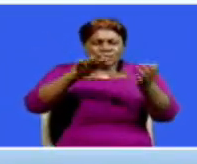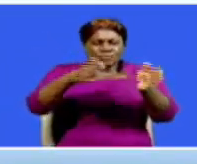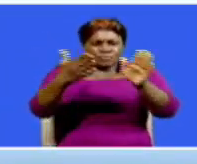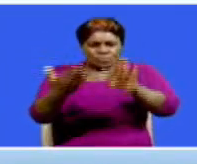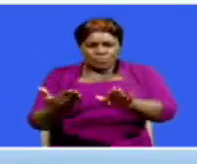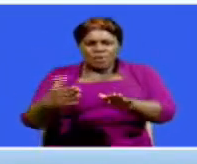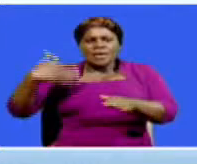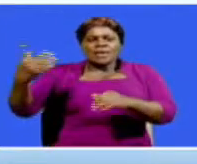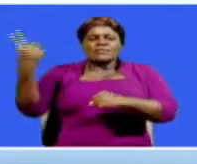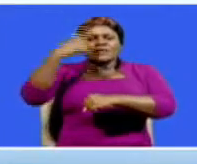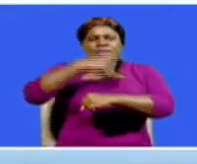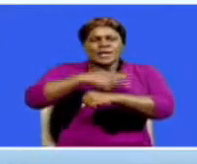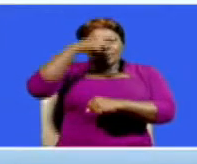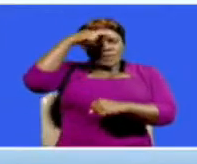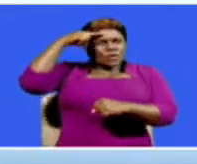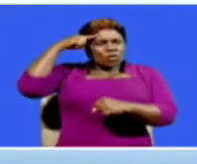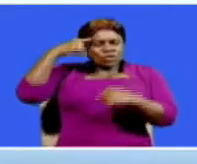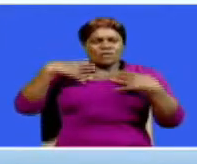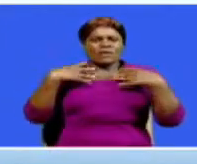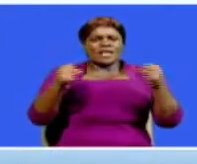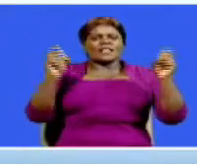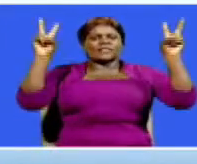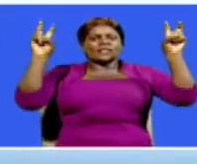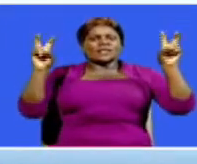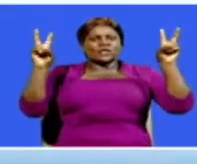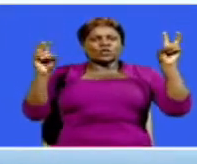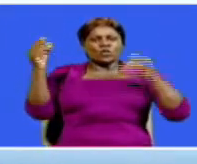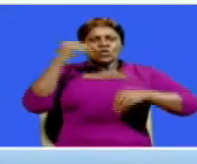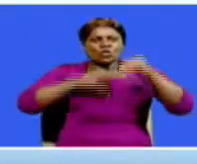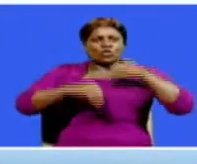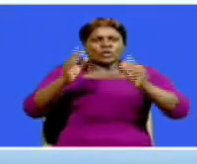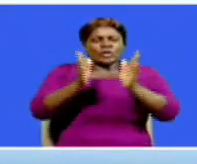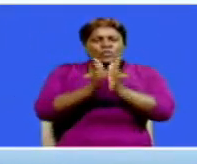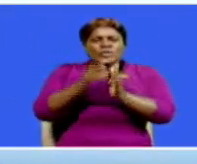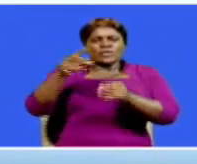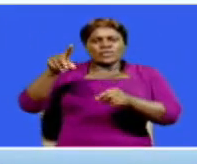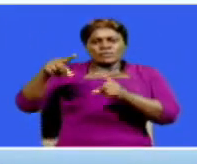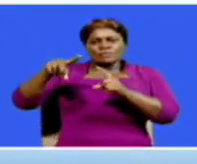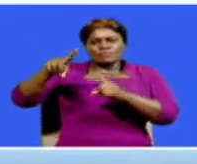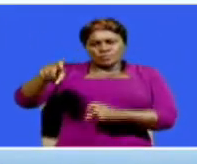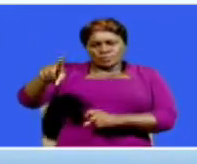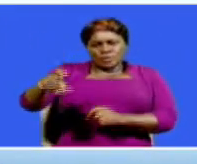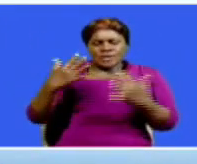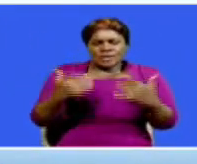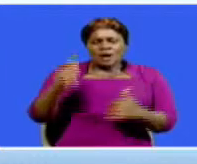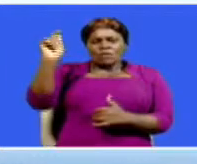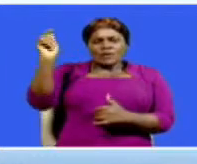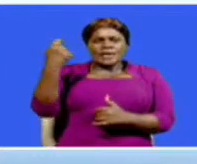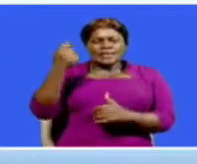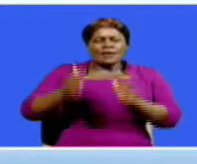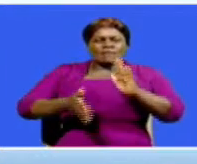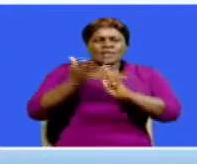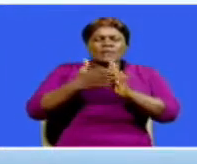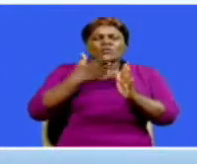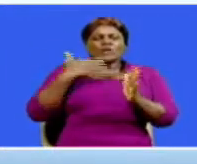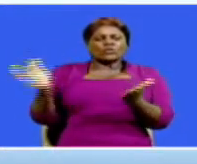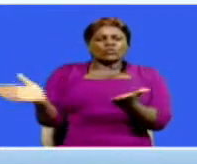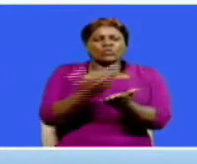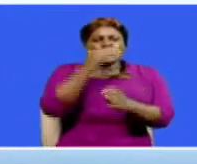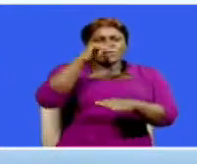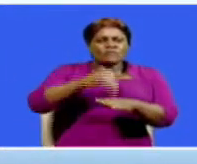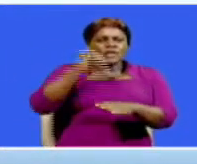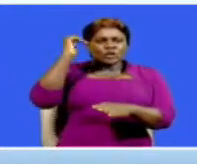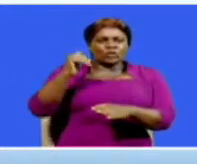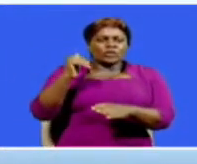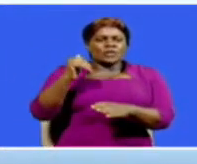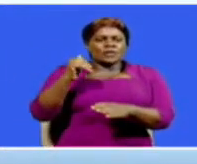kila siku kutokana na matatizo ya kiafya yaliyochangiwa na virusi hivyo. Ila sasa Kenya iko mbioni kumaliza maambukizi ya